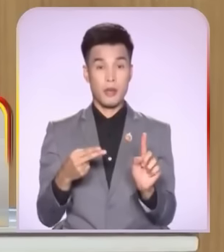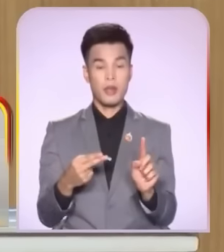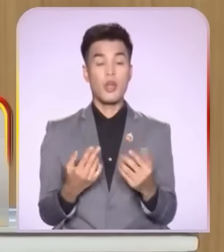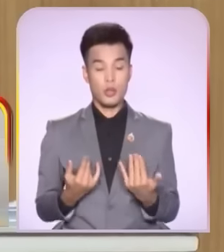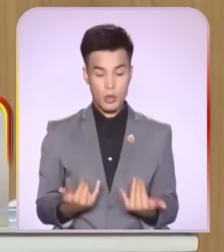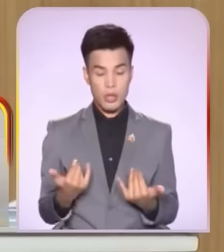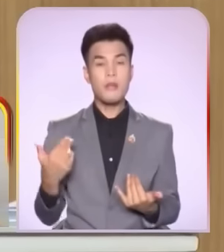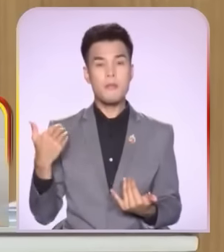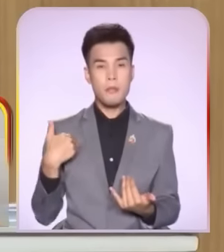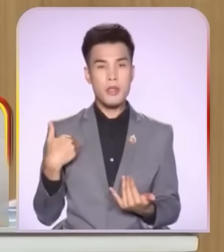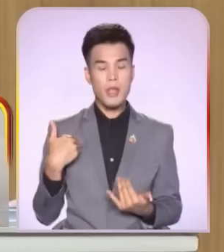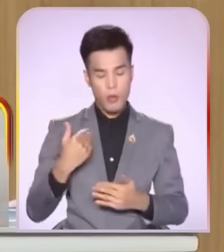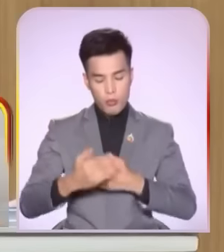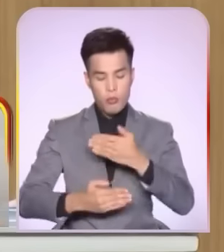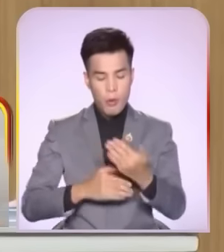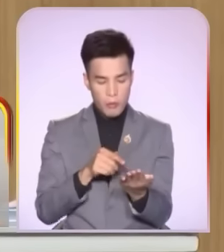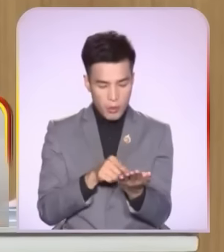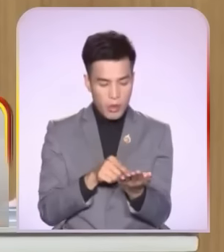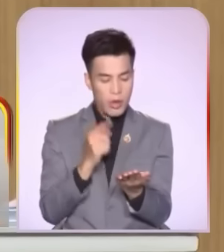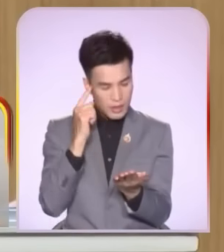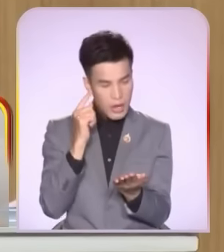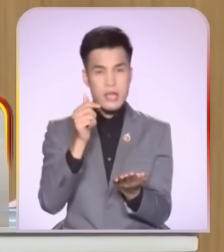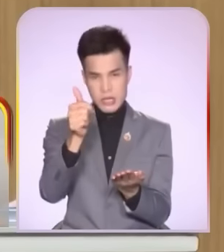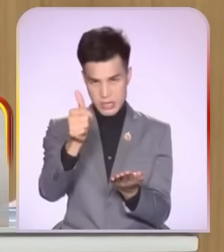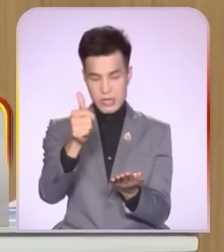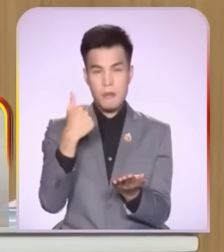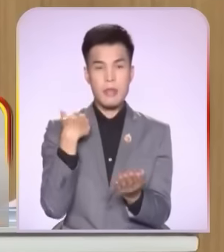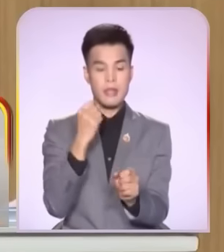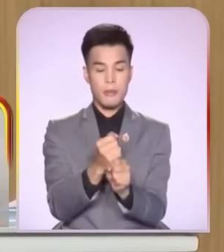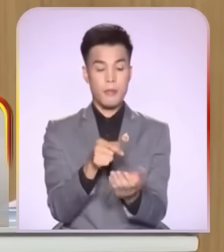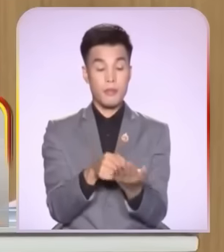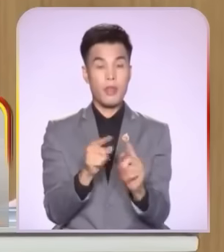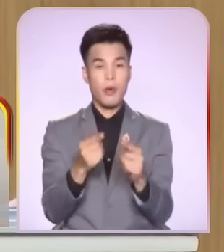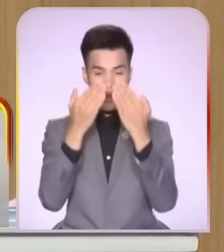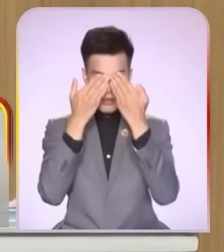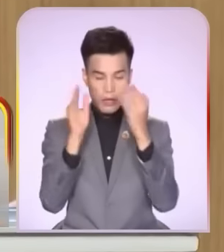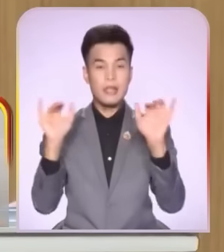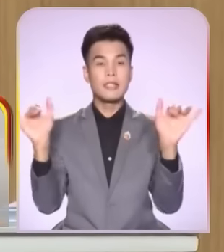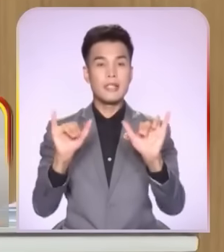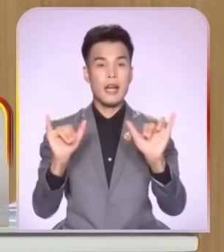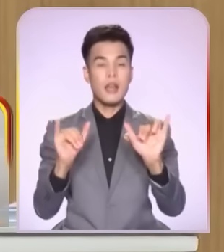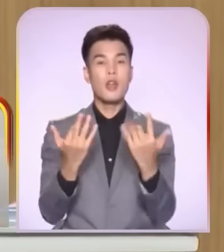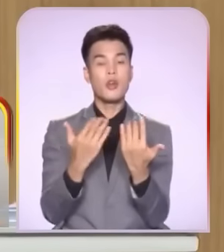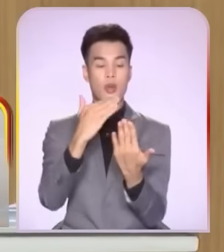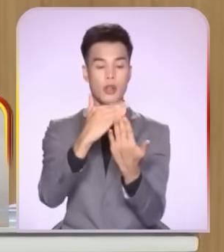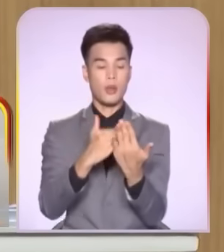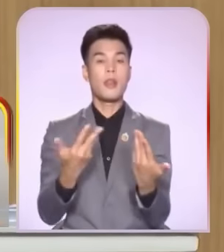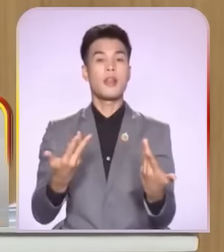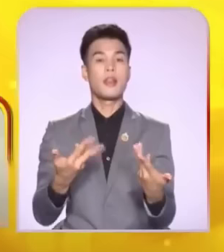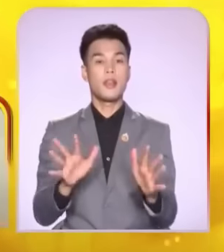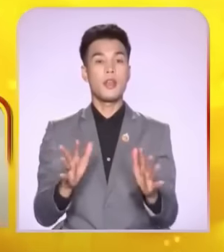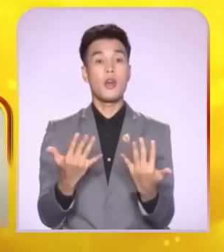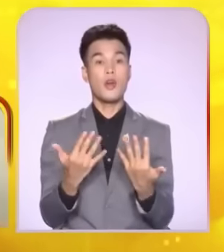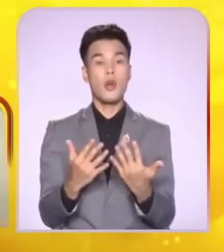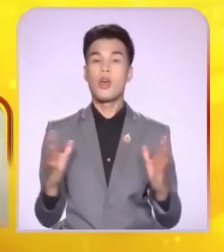นี้มีทางไปและมีทางออกที่ดีแต่ขอยังไม่เปิดเผยรายละเอียดนะครับขอให้ขั้นตอนทุกอย่างเรียบร้อยแล้